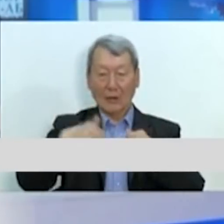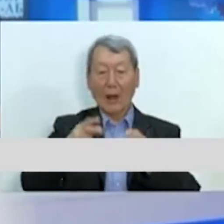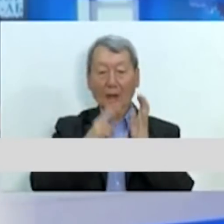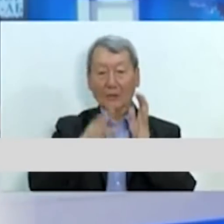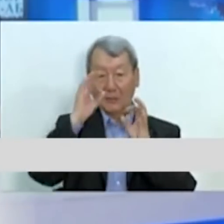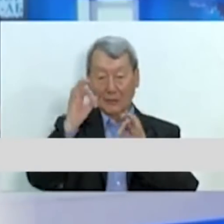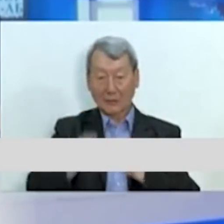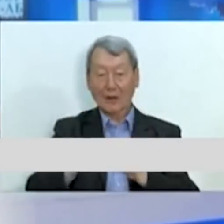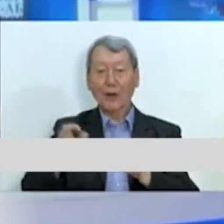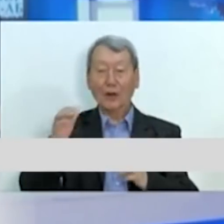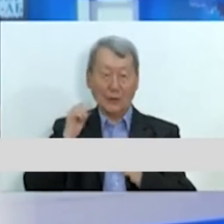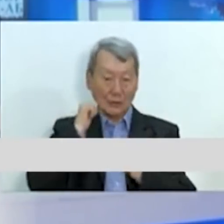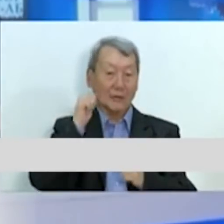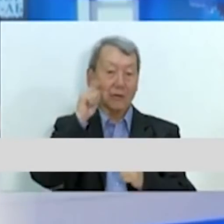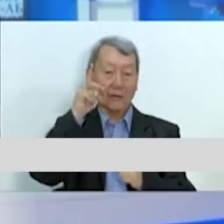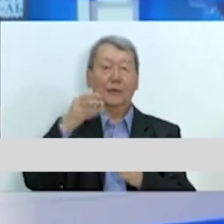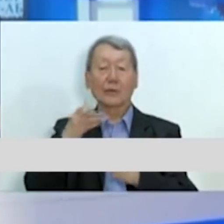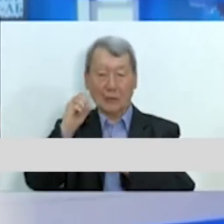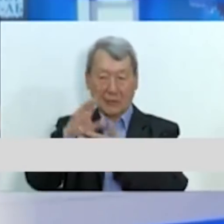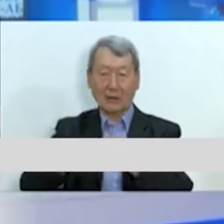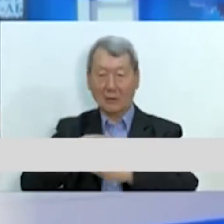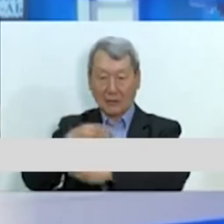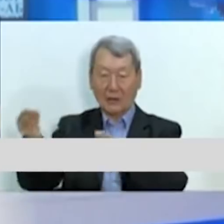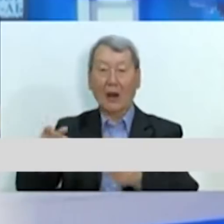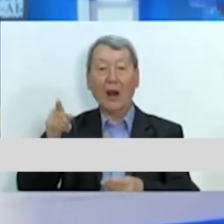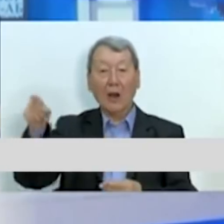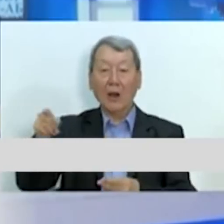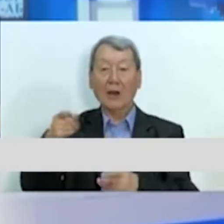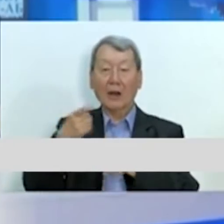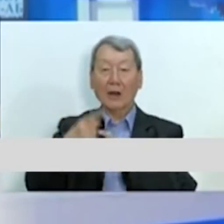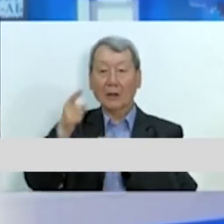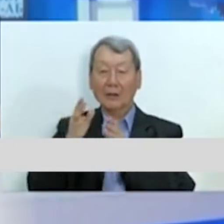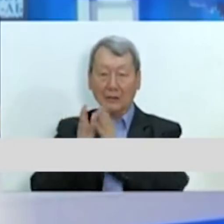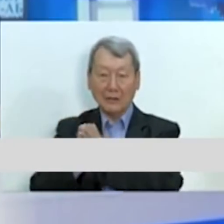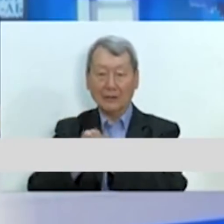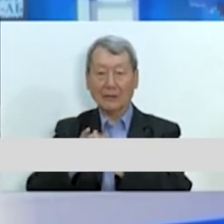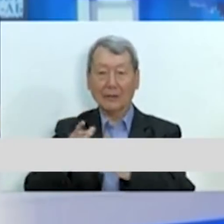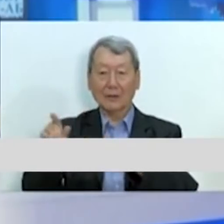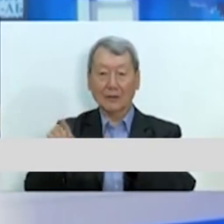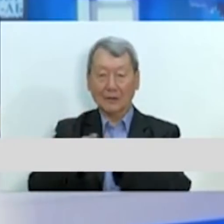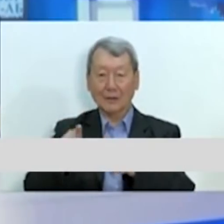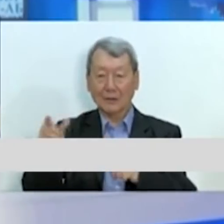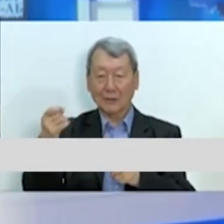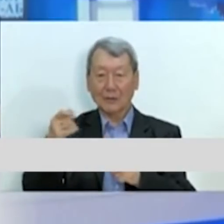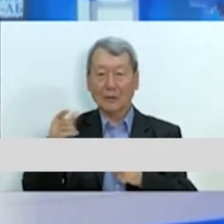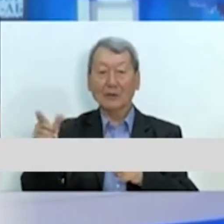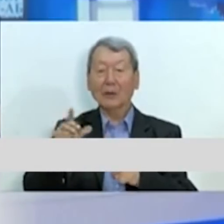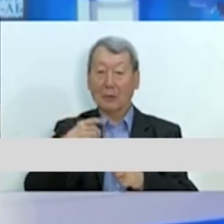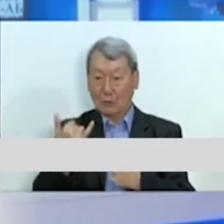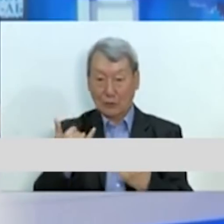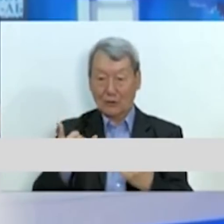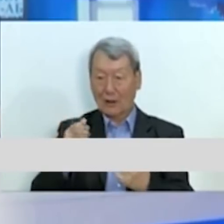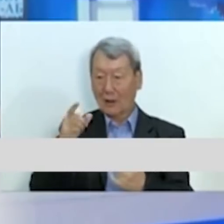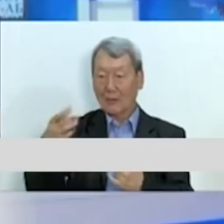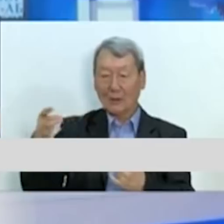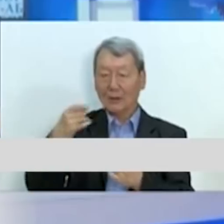калган 70%ине күн сайын берилет. Бирок сиздер кечигип аткандыгы боюнча бир топ бүшайман болуп атасыздар. Мен сиздерден